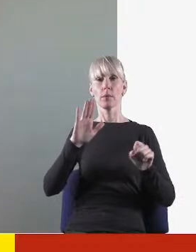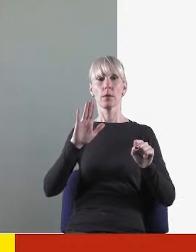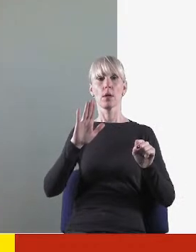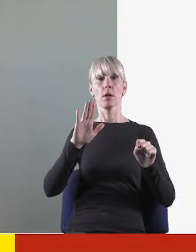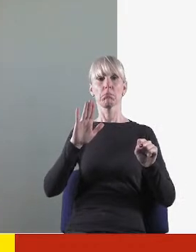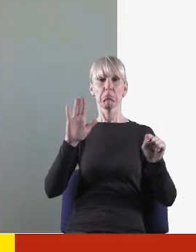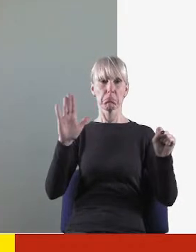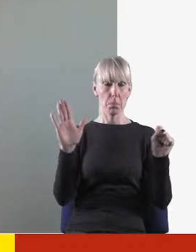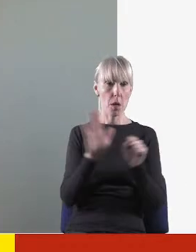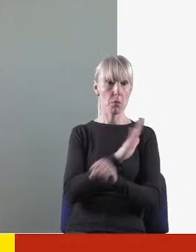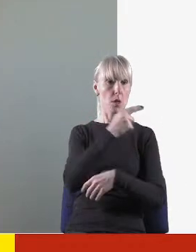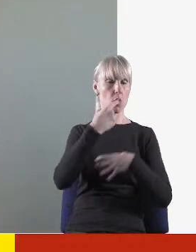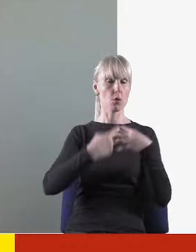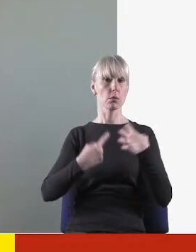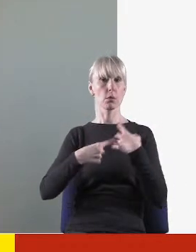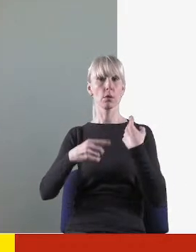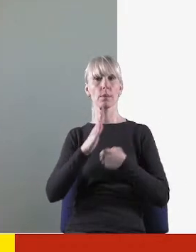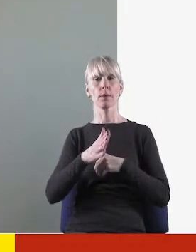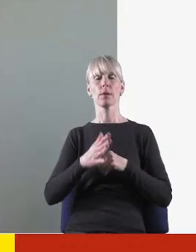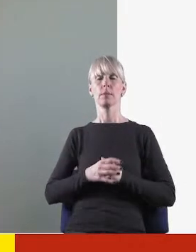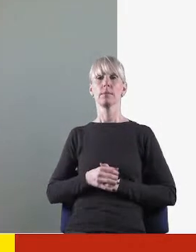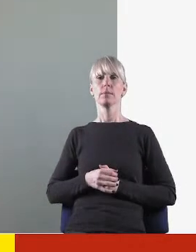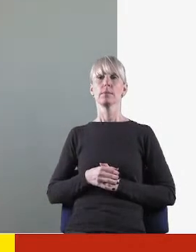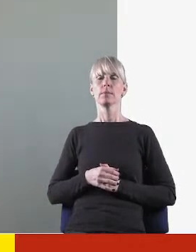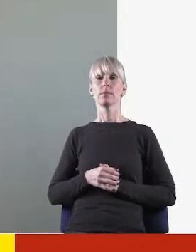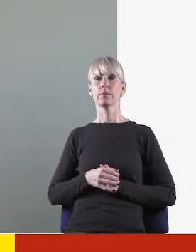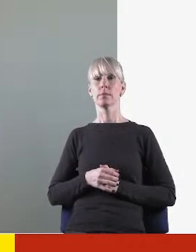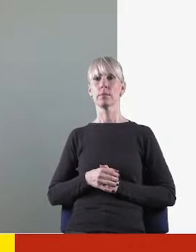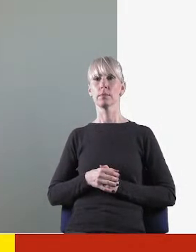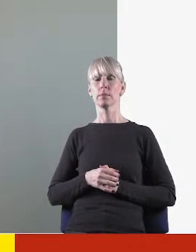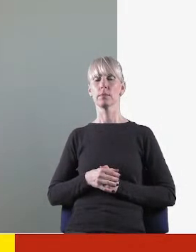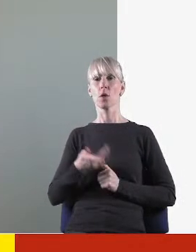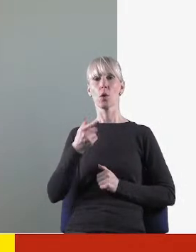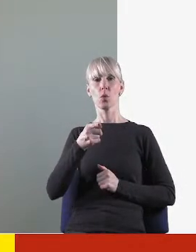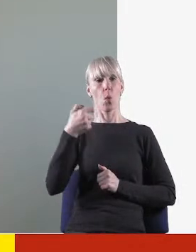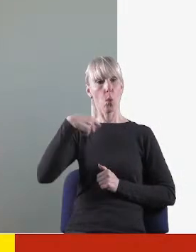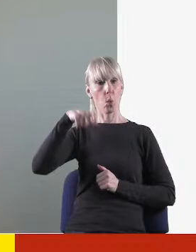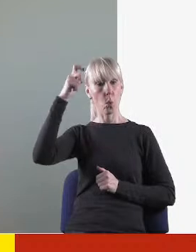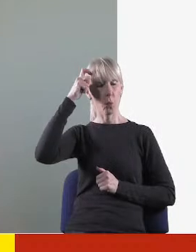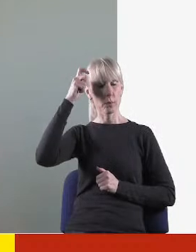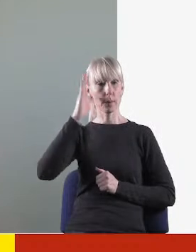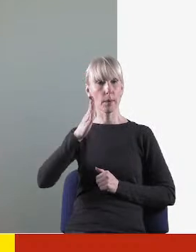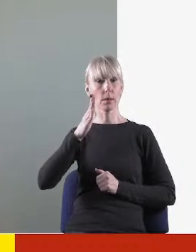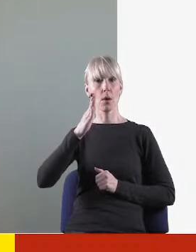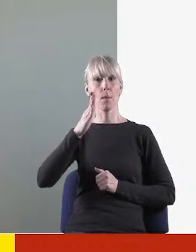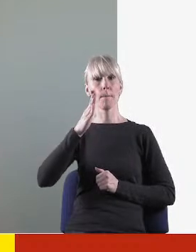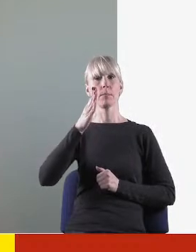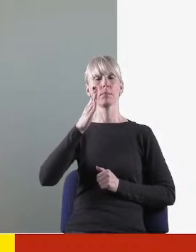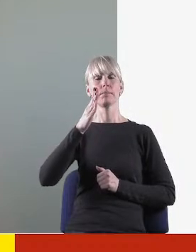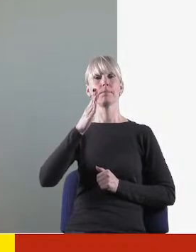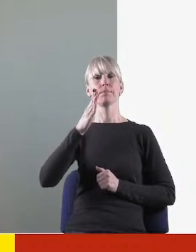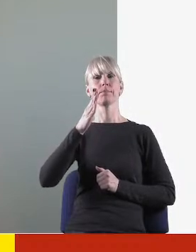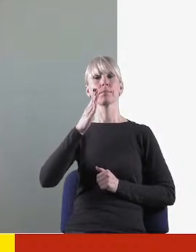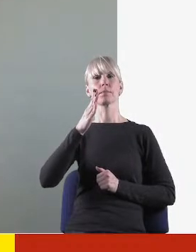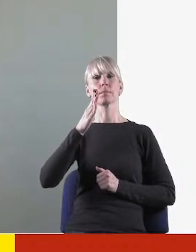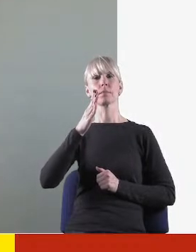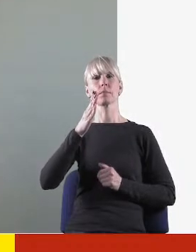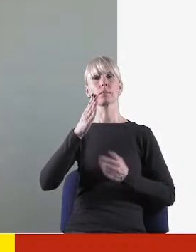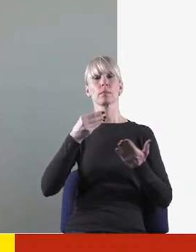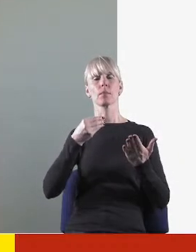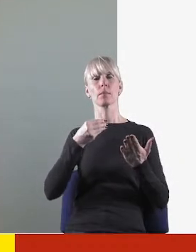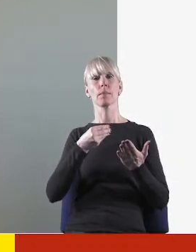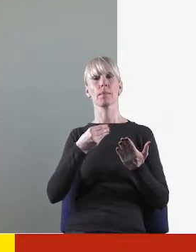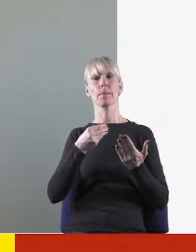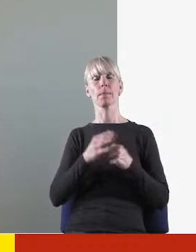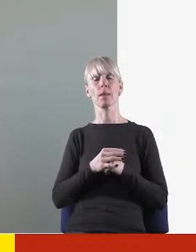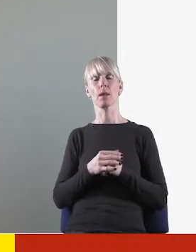rozliczyć. I tutaj w głównej mierze będą prowadzone świadczenia, te, o których już powiedziałam,